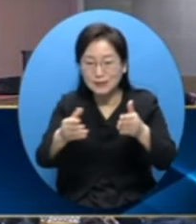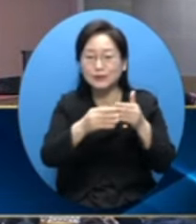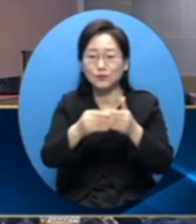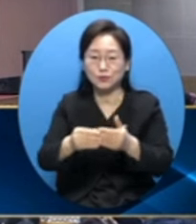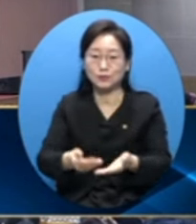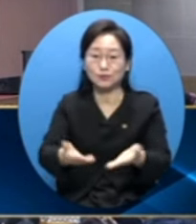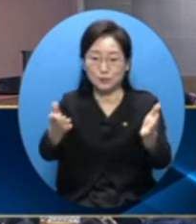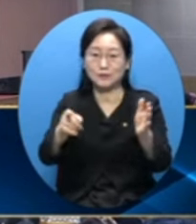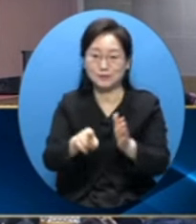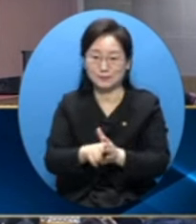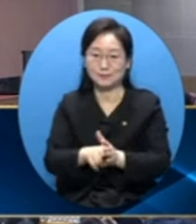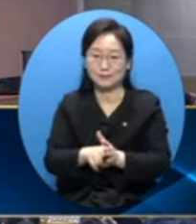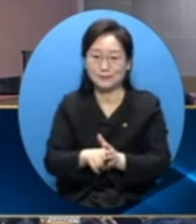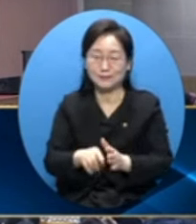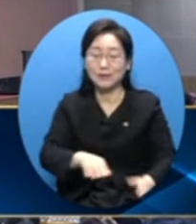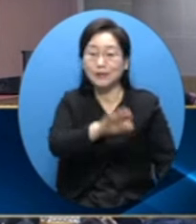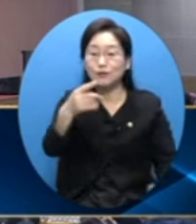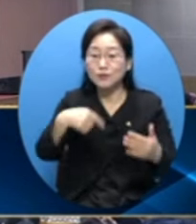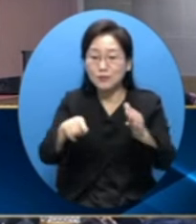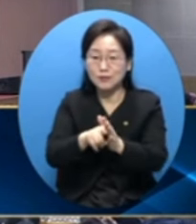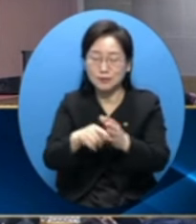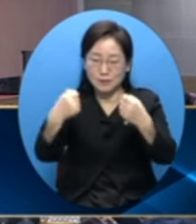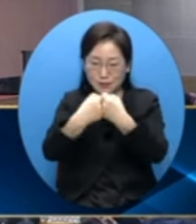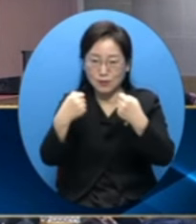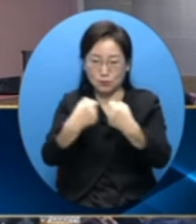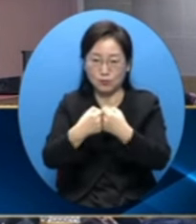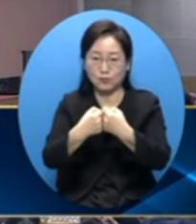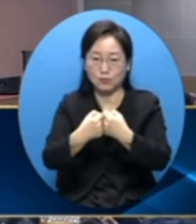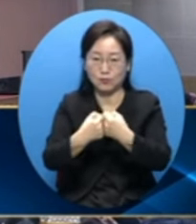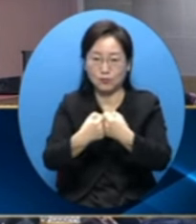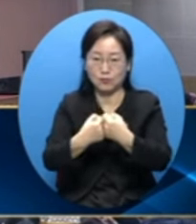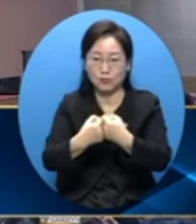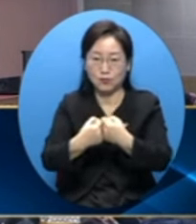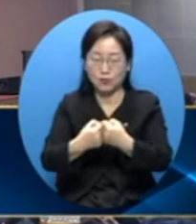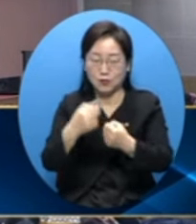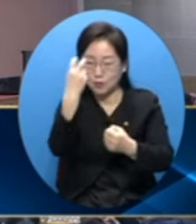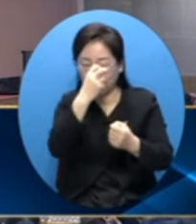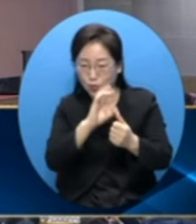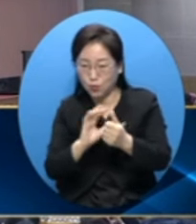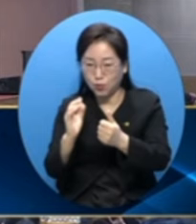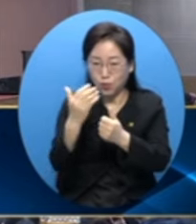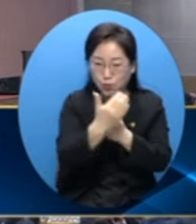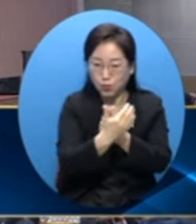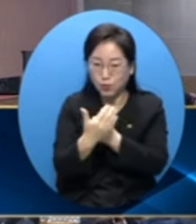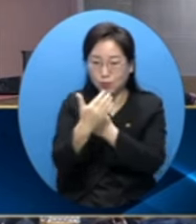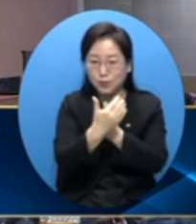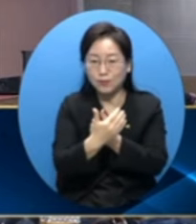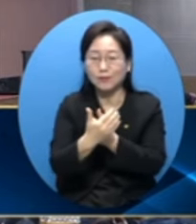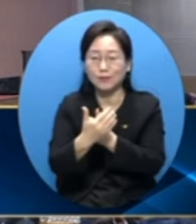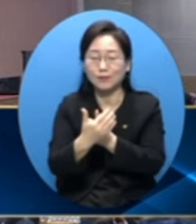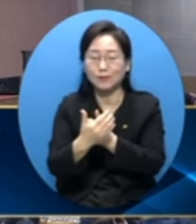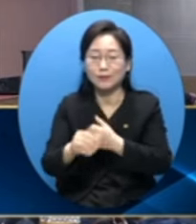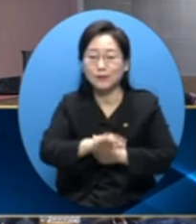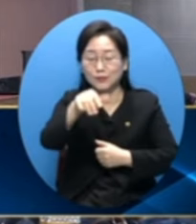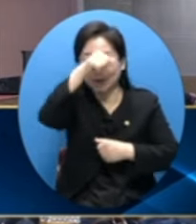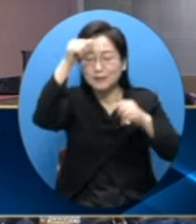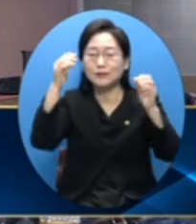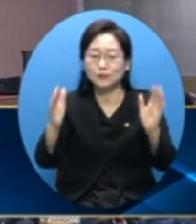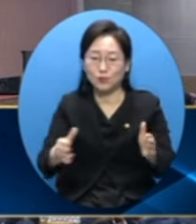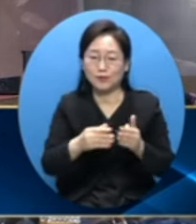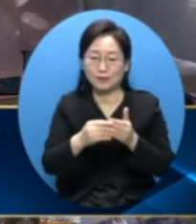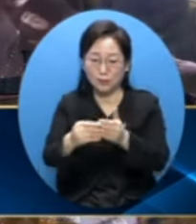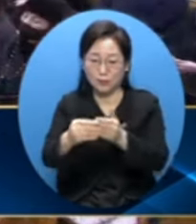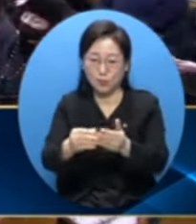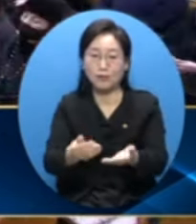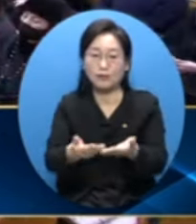주십니다. 그는 우리를 위해서 싸우시고 우리를 모든 대적에서 보호해 주시고 그리고 우리의 일생을 인도해